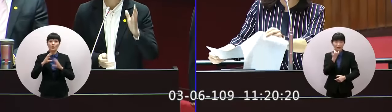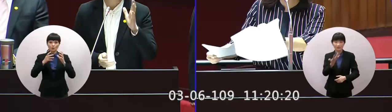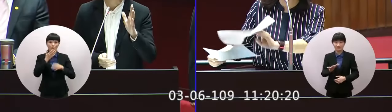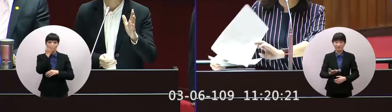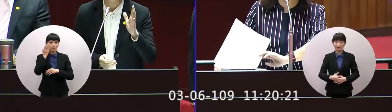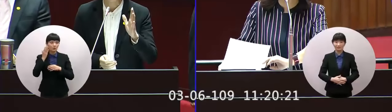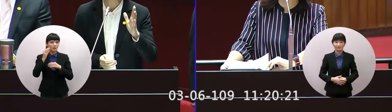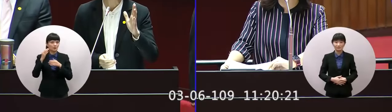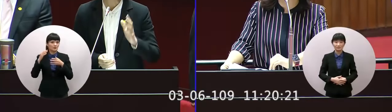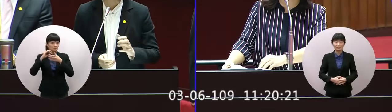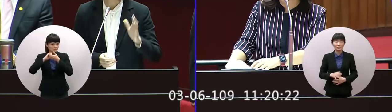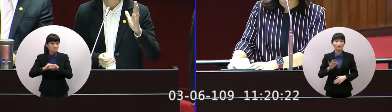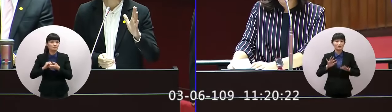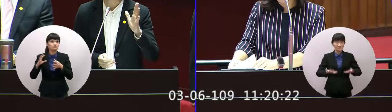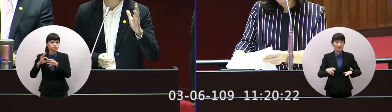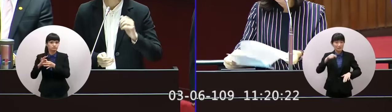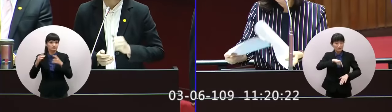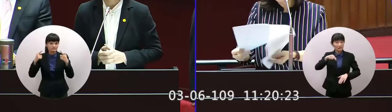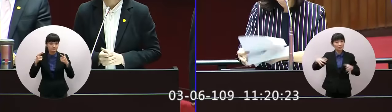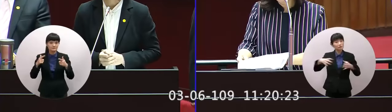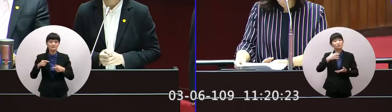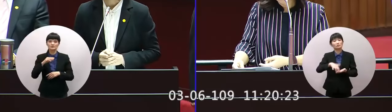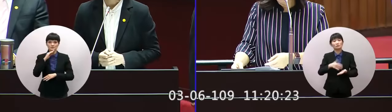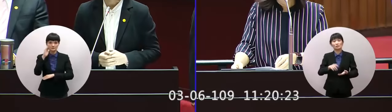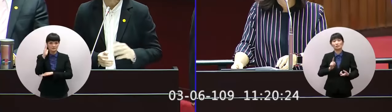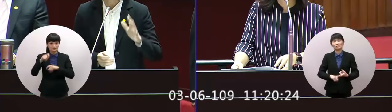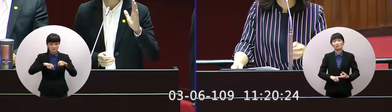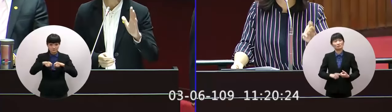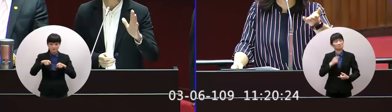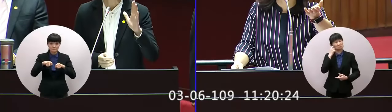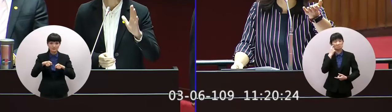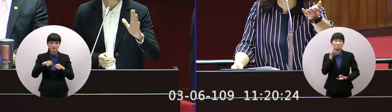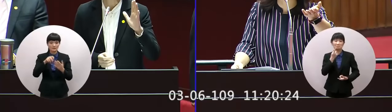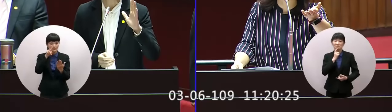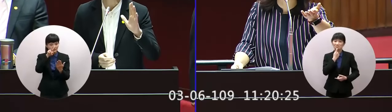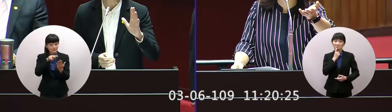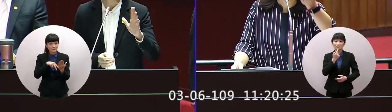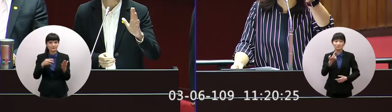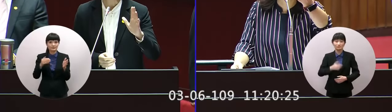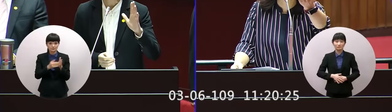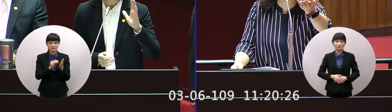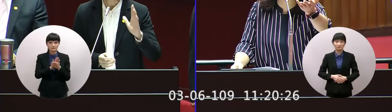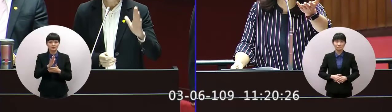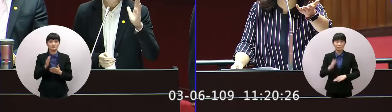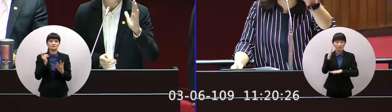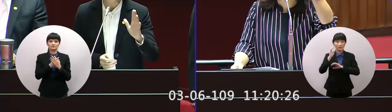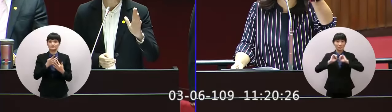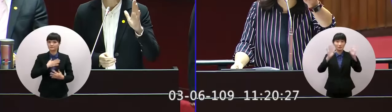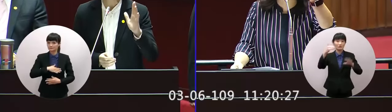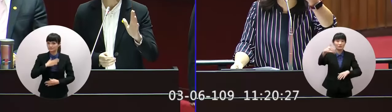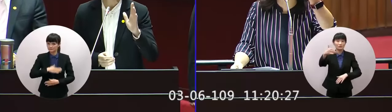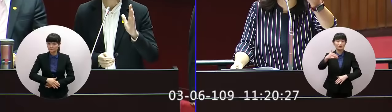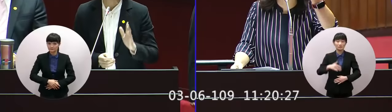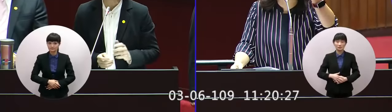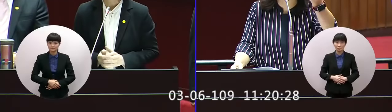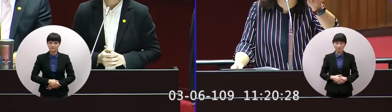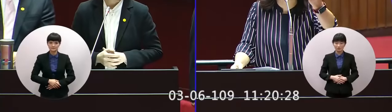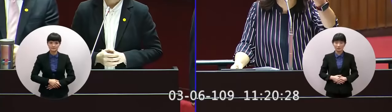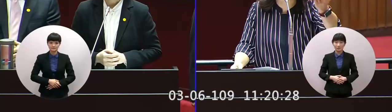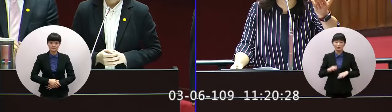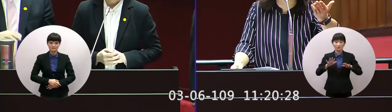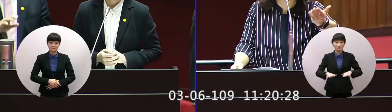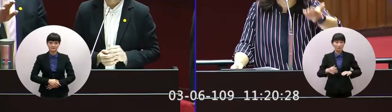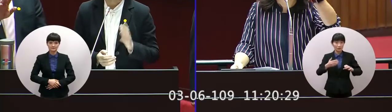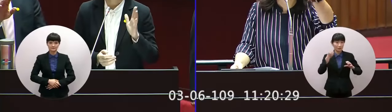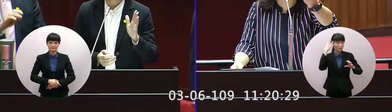旅， 现在就是绑国旅嘛。 你要整个了解这个政策，才会知道目前经济部的规划。 你们还没宣布，我们只能从媒